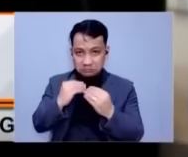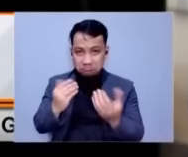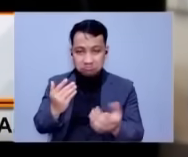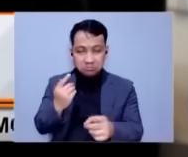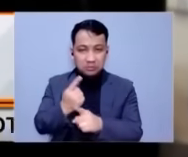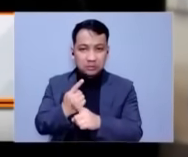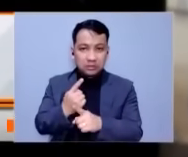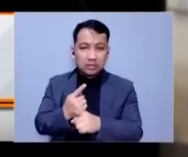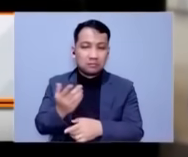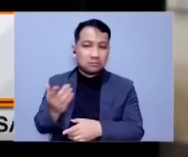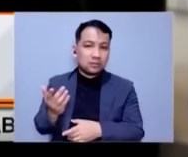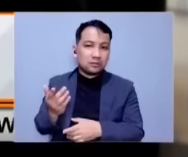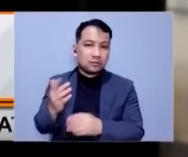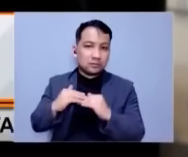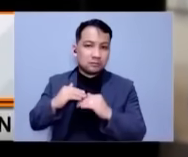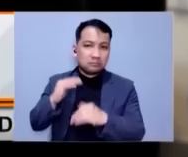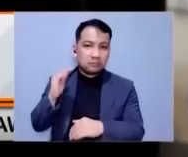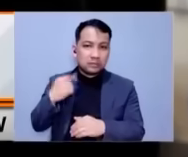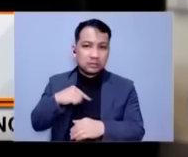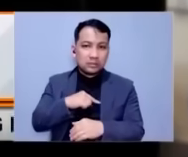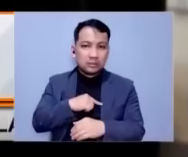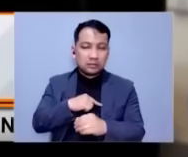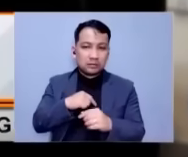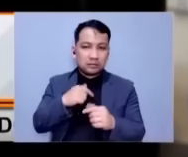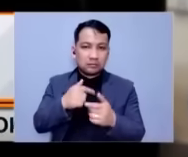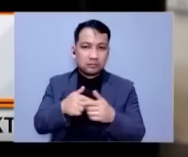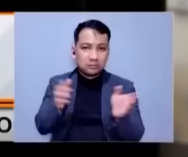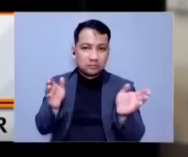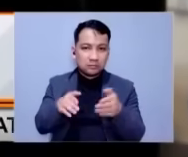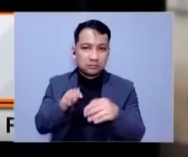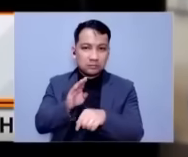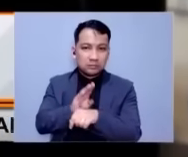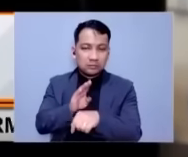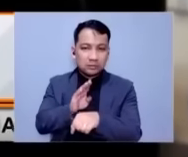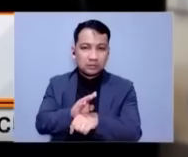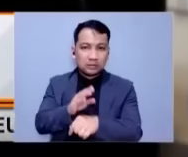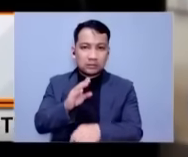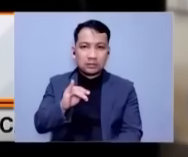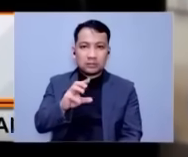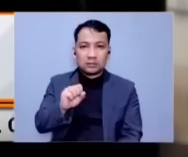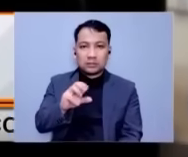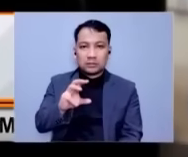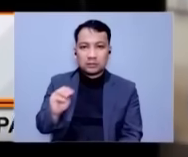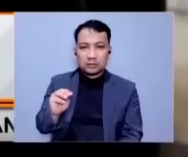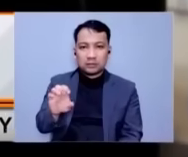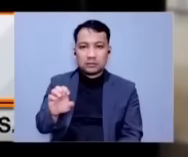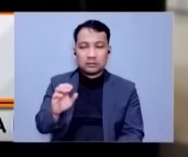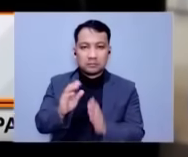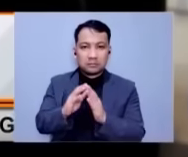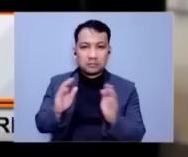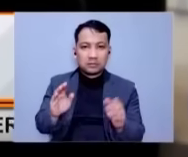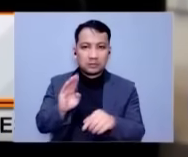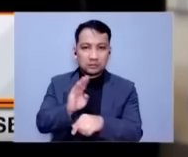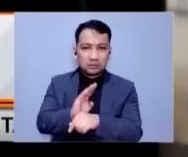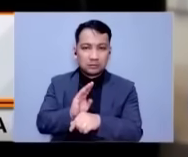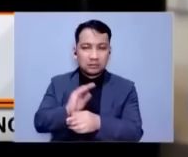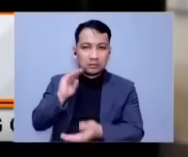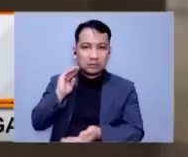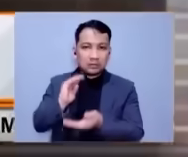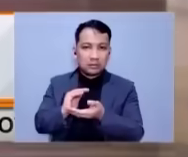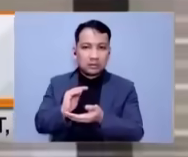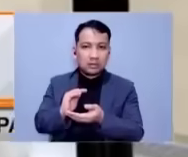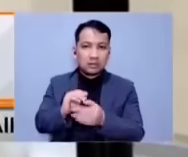Yung magmula sa mga small businesses, MSMEs, hanggang sa mga big businesses, mababawasan yung